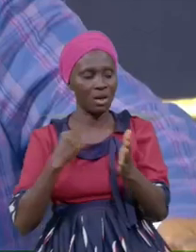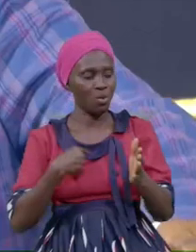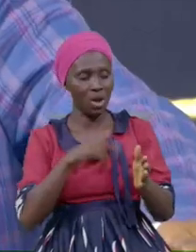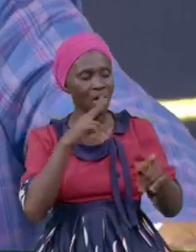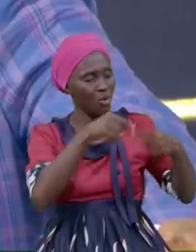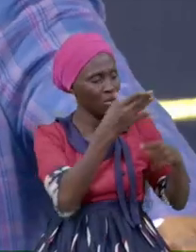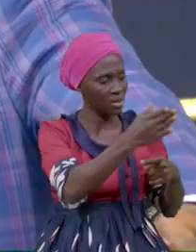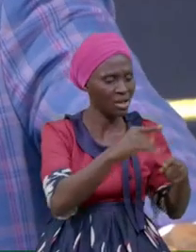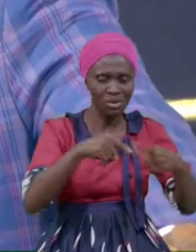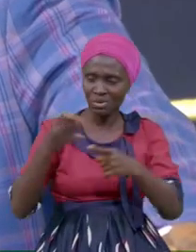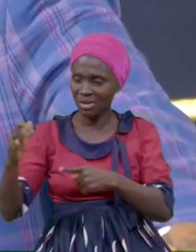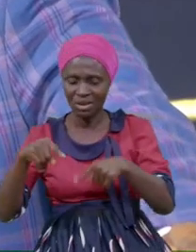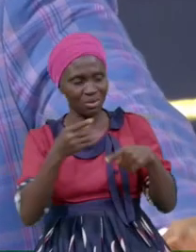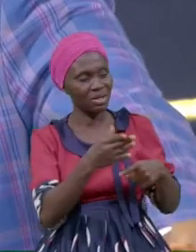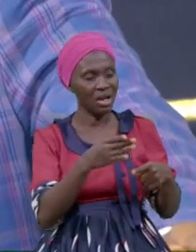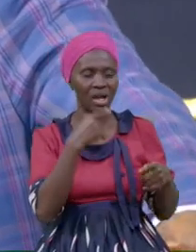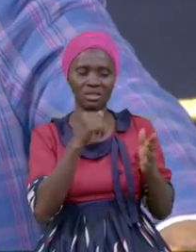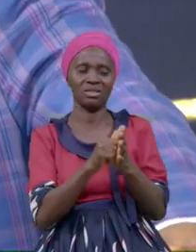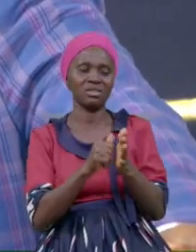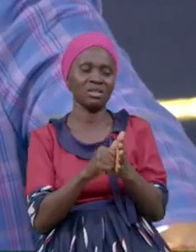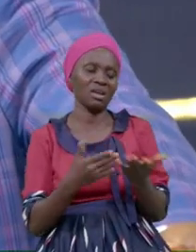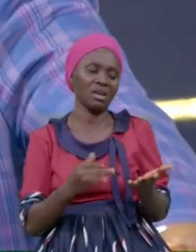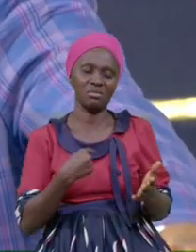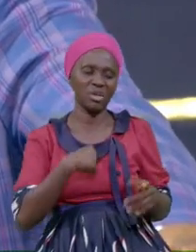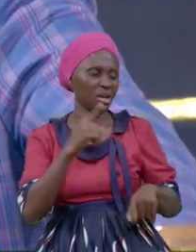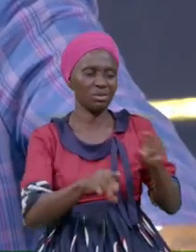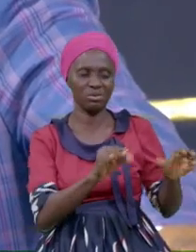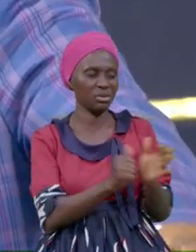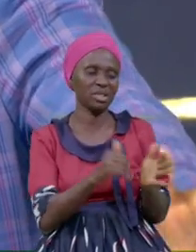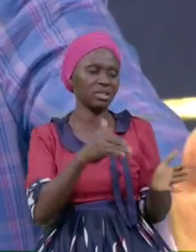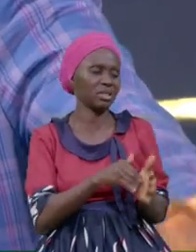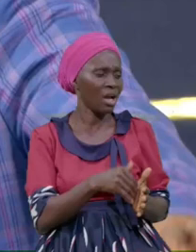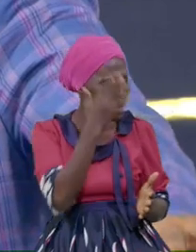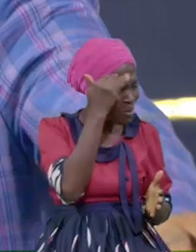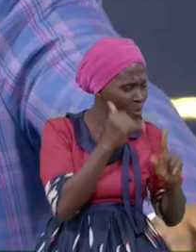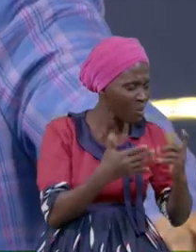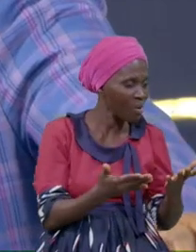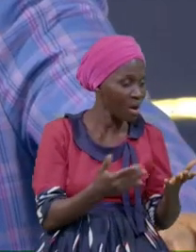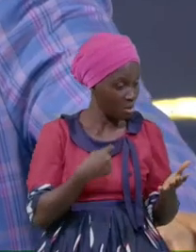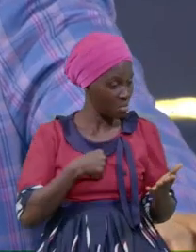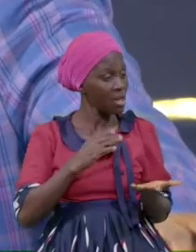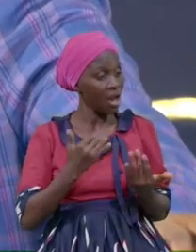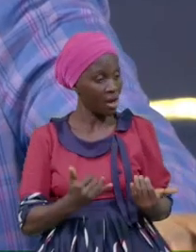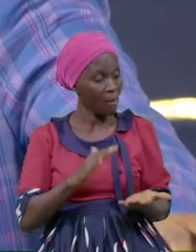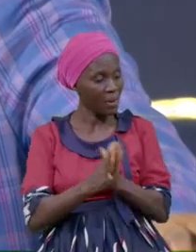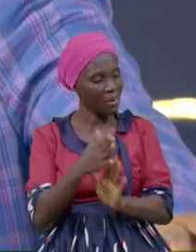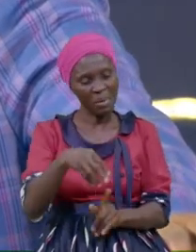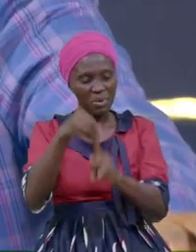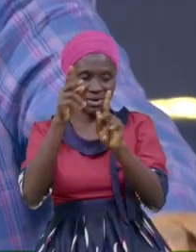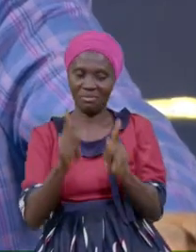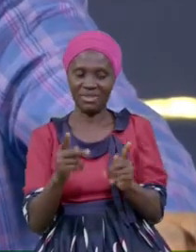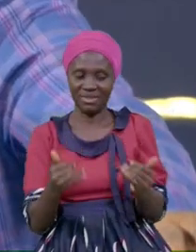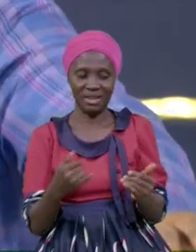on va faire ci, faire ça. J'ai dit, ah, je ne peux pas le faire, je ne peux plus. Pourquoi? Je suis particulier, je suis